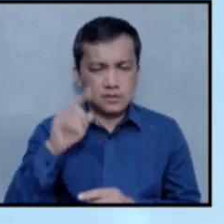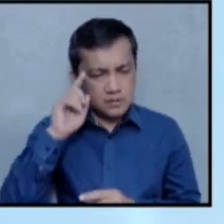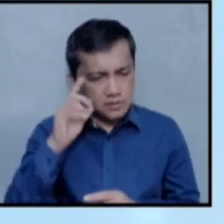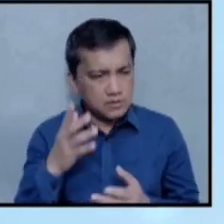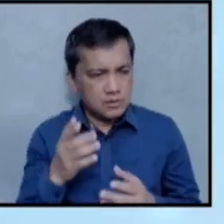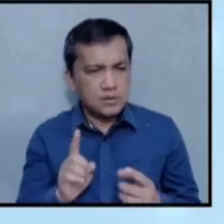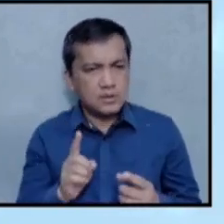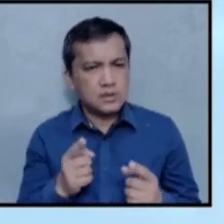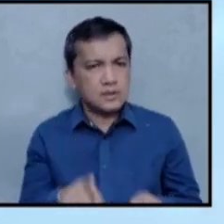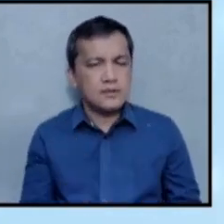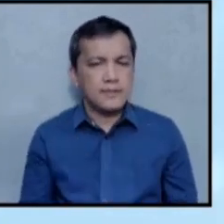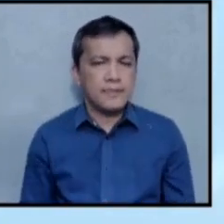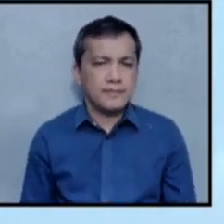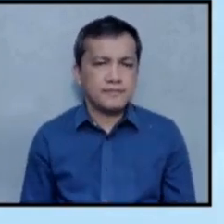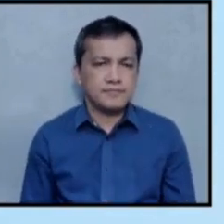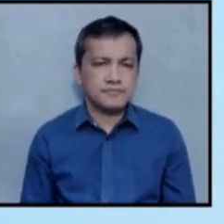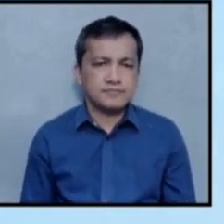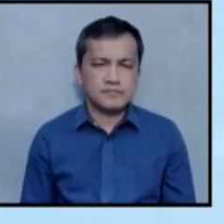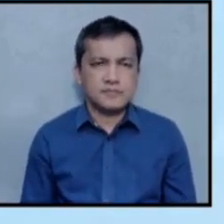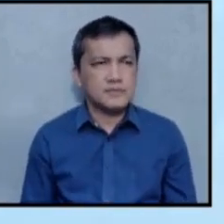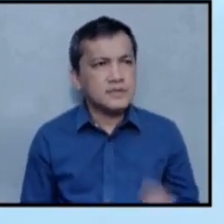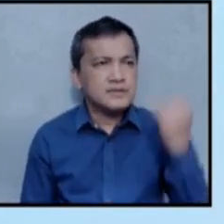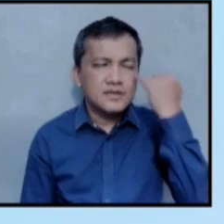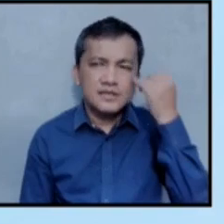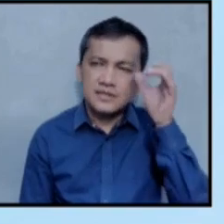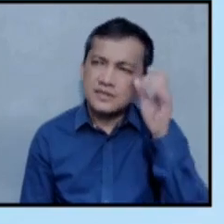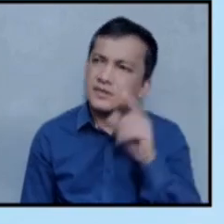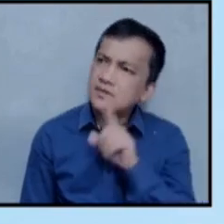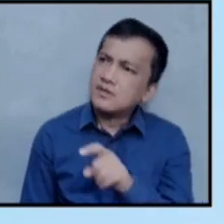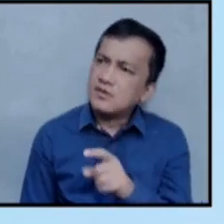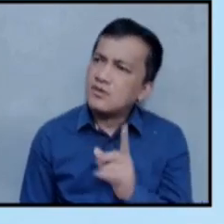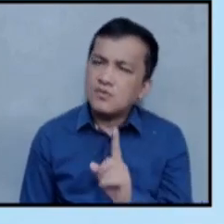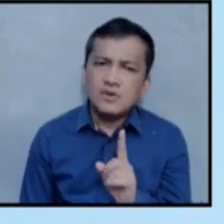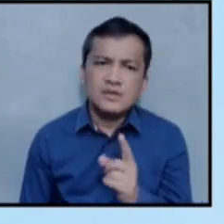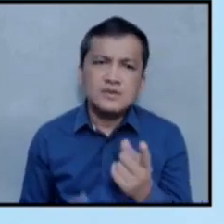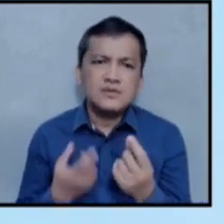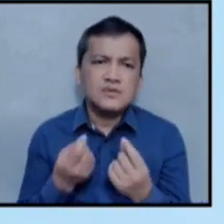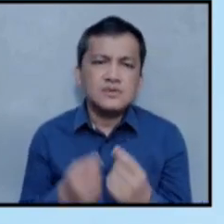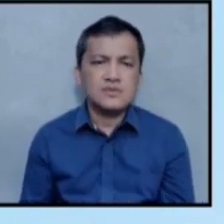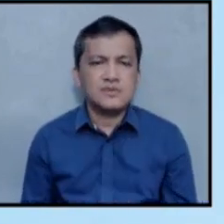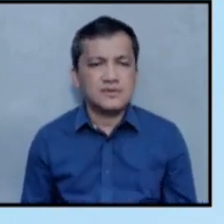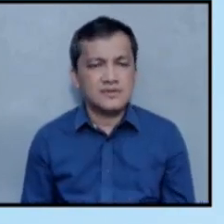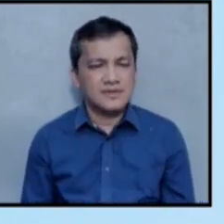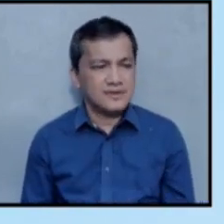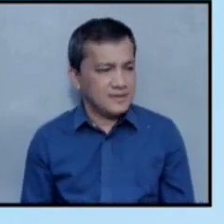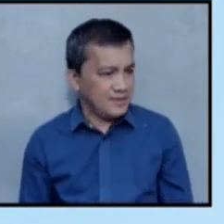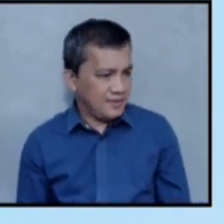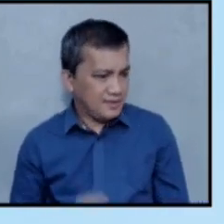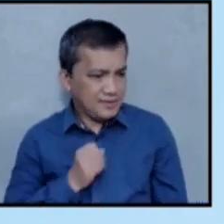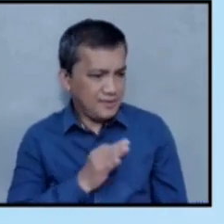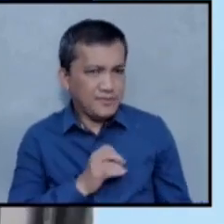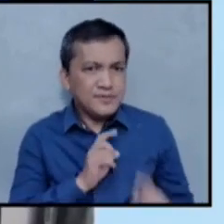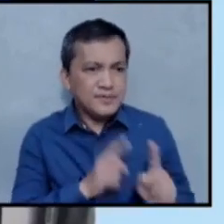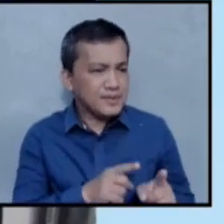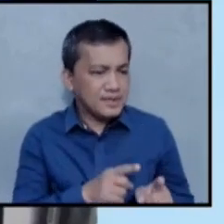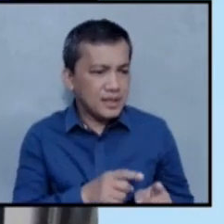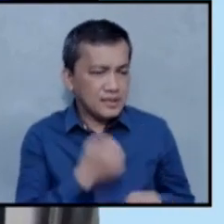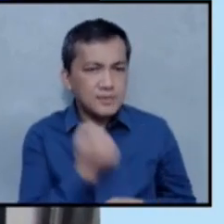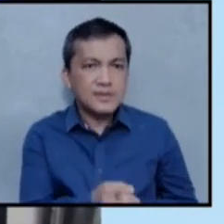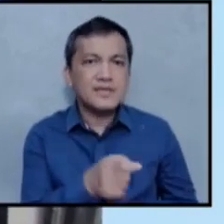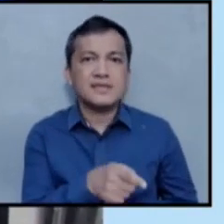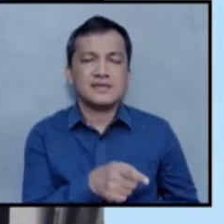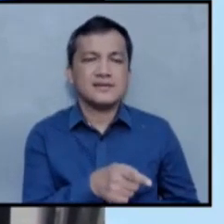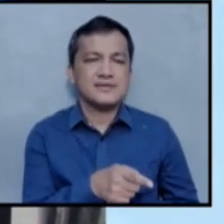nangyari. Nagtanong pa si Jackie at sinabing, "What are we doing?" Sumagot ang staff at sinabing hinimatay siya. Hindi